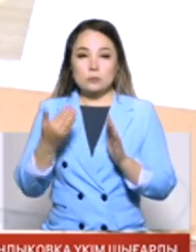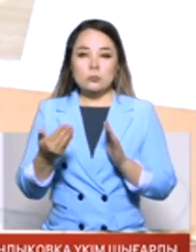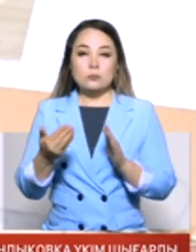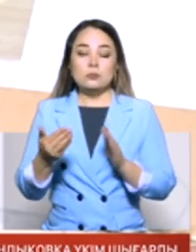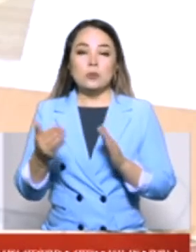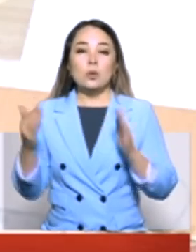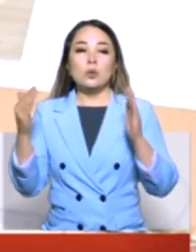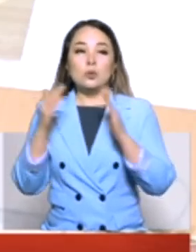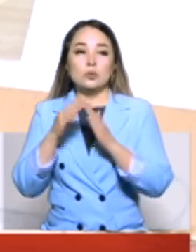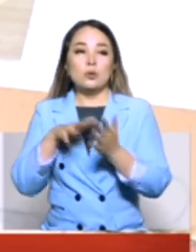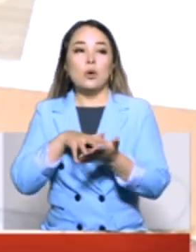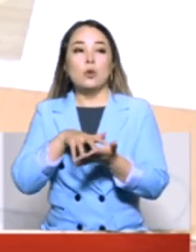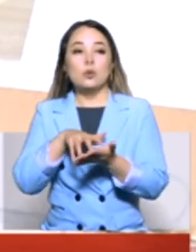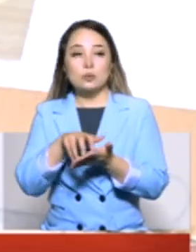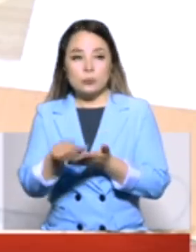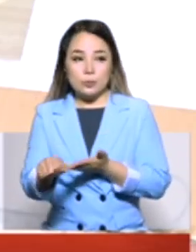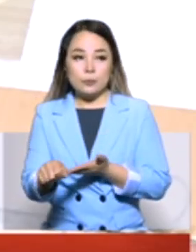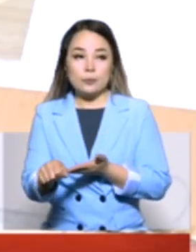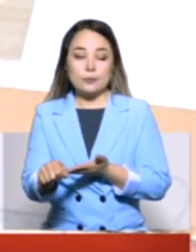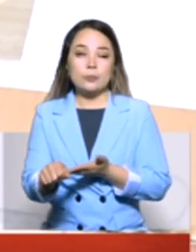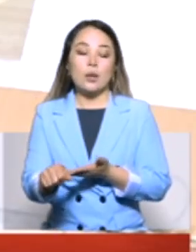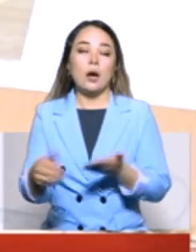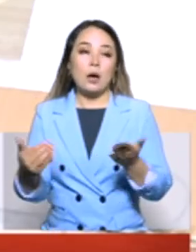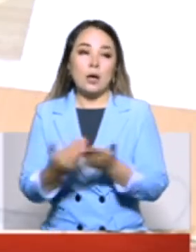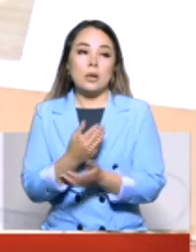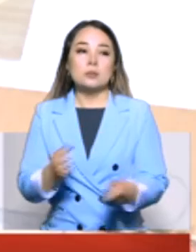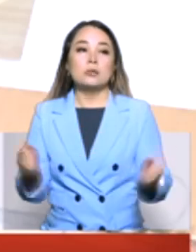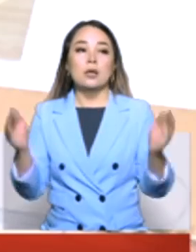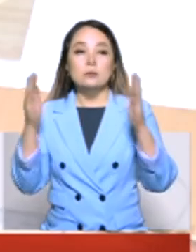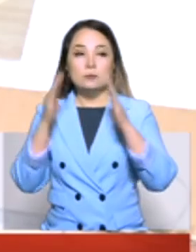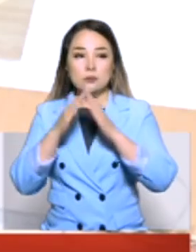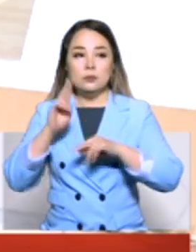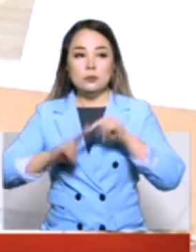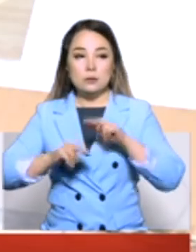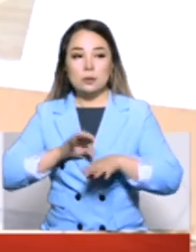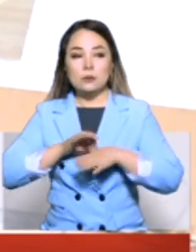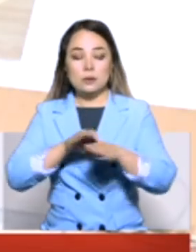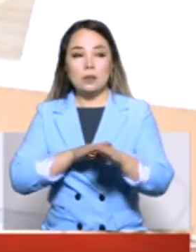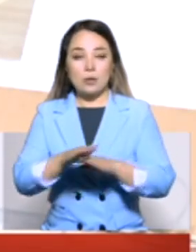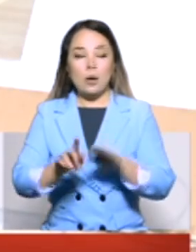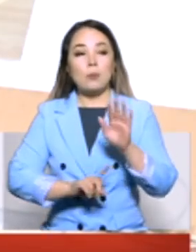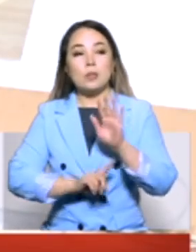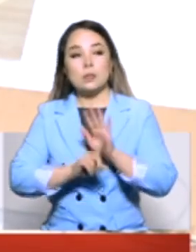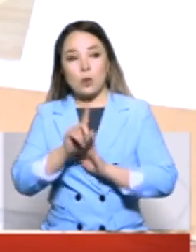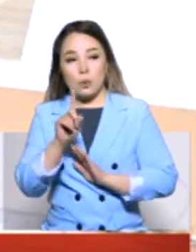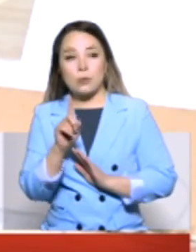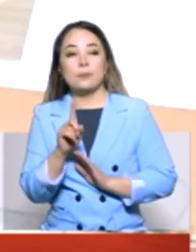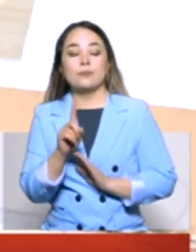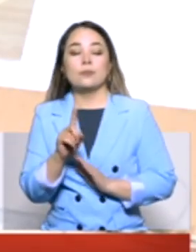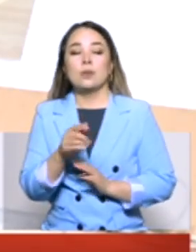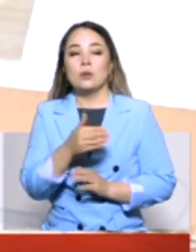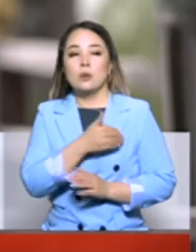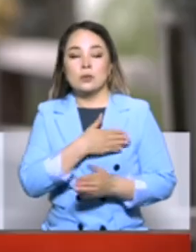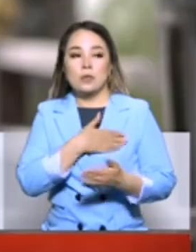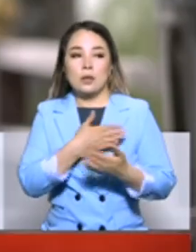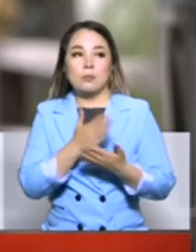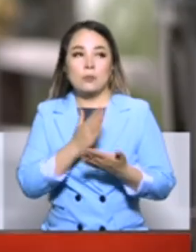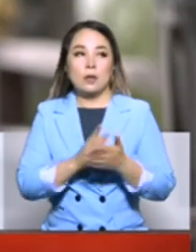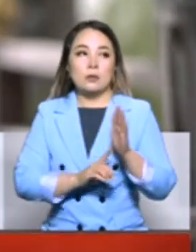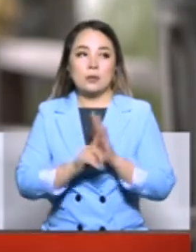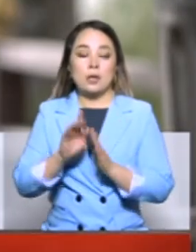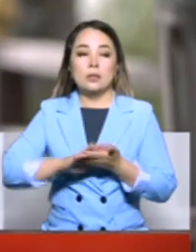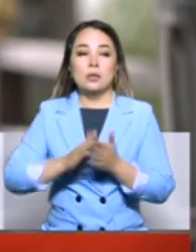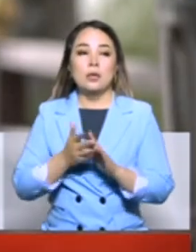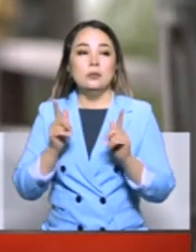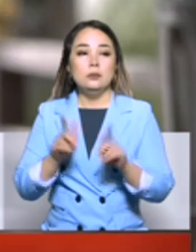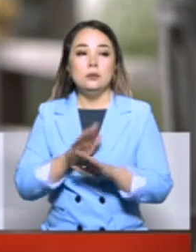үйімді қайтадан бұзып салу, осы құрылысты бастауға уже қамданып отырмын. Келіспеген